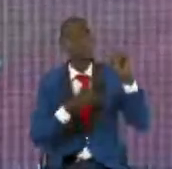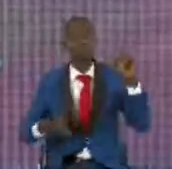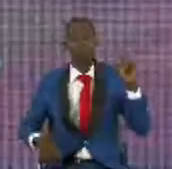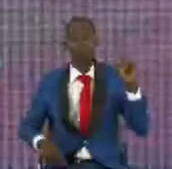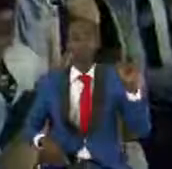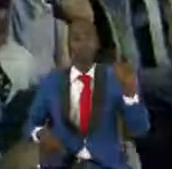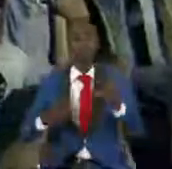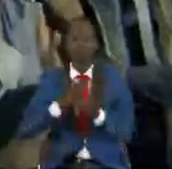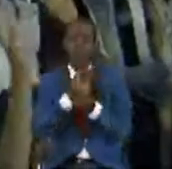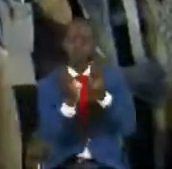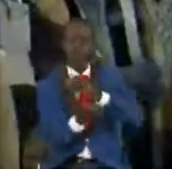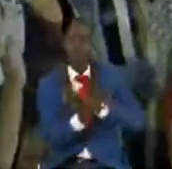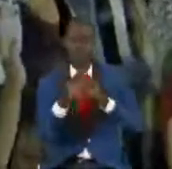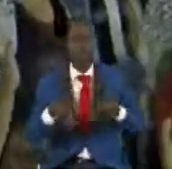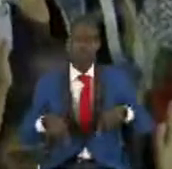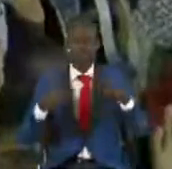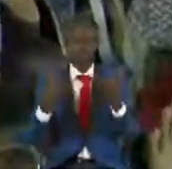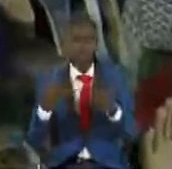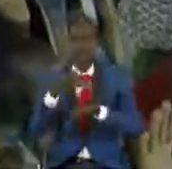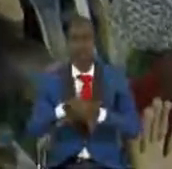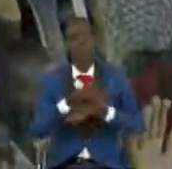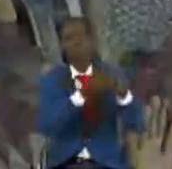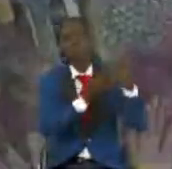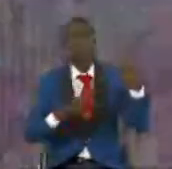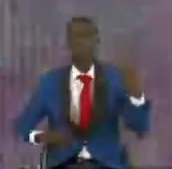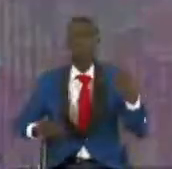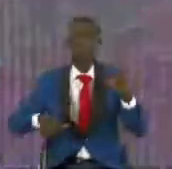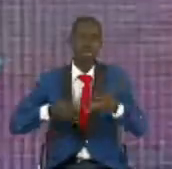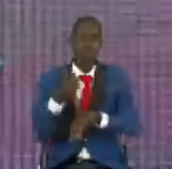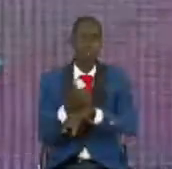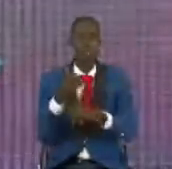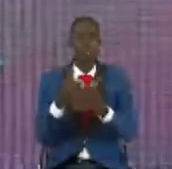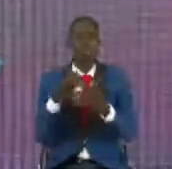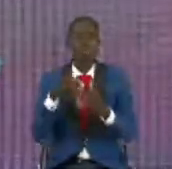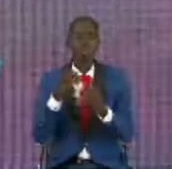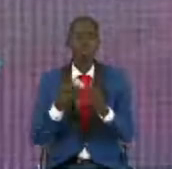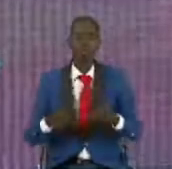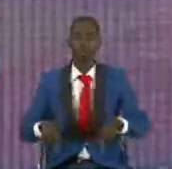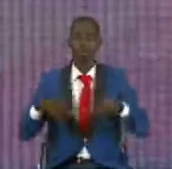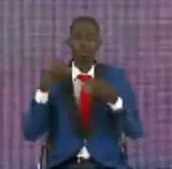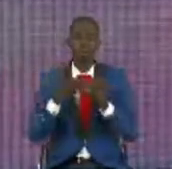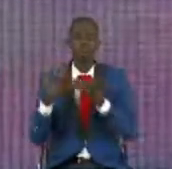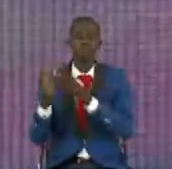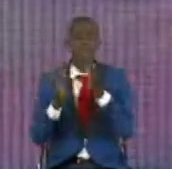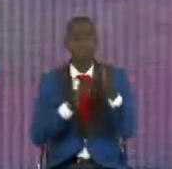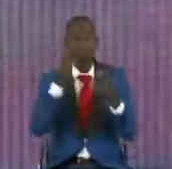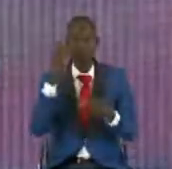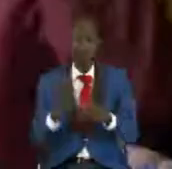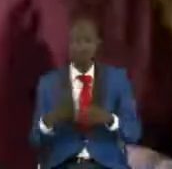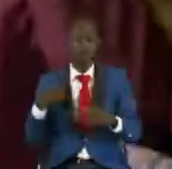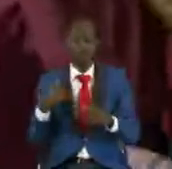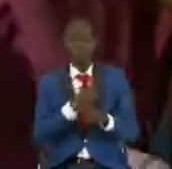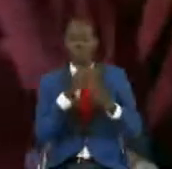Le Seigneur transformera ta vie ce soir. Seigneur, confirme-le dans chaque vie. Au nom de Jésus,